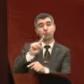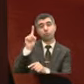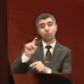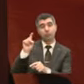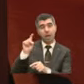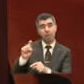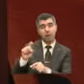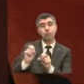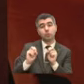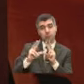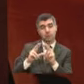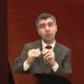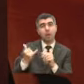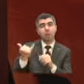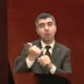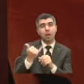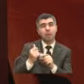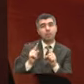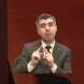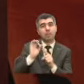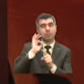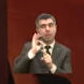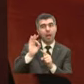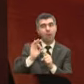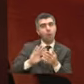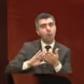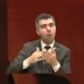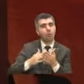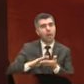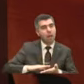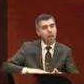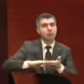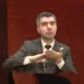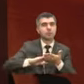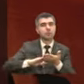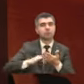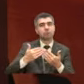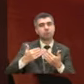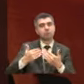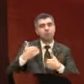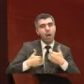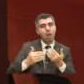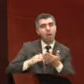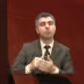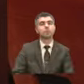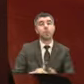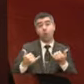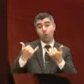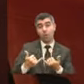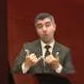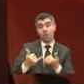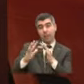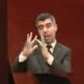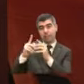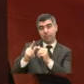يمكن يكون عندها دور كبير في تخفيف الكثير من يعني المعاناة. اليوم الإحصاءات اللي تقدم بها السيد